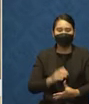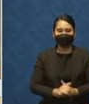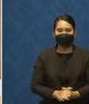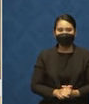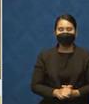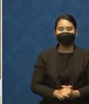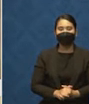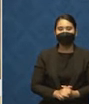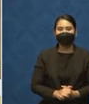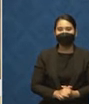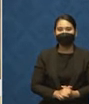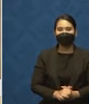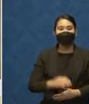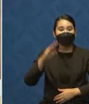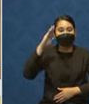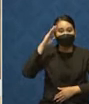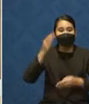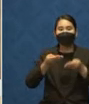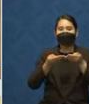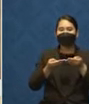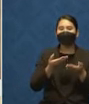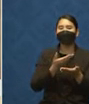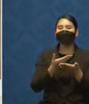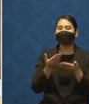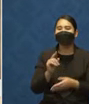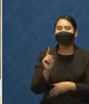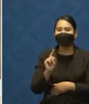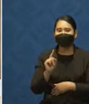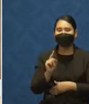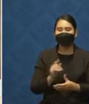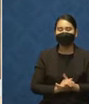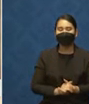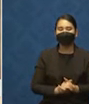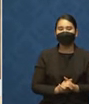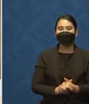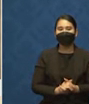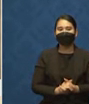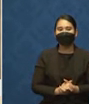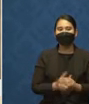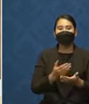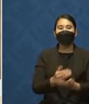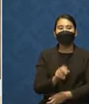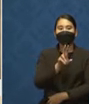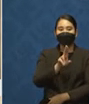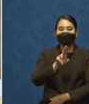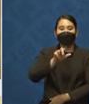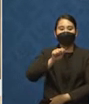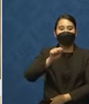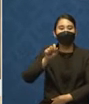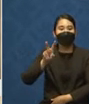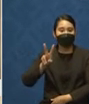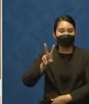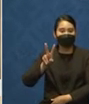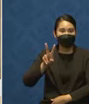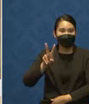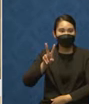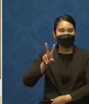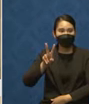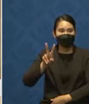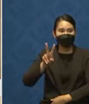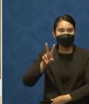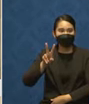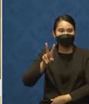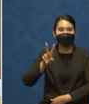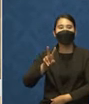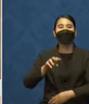กองทัพเรือครับยังไปซื้ออะไรอีกครับไปซื้อ UAV ครับก็คืออากาศยานนะครับ